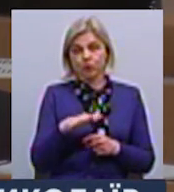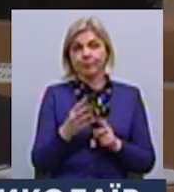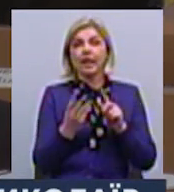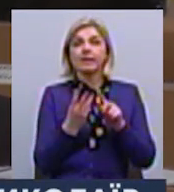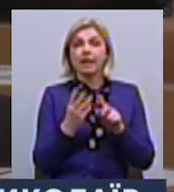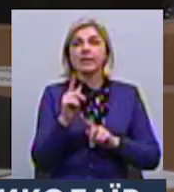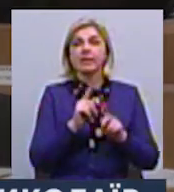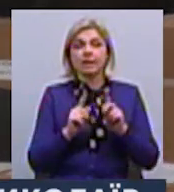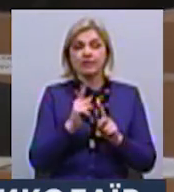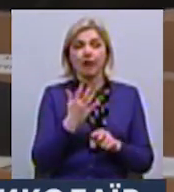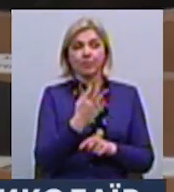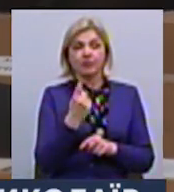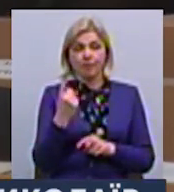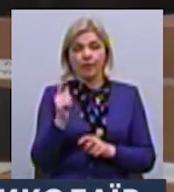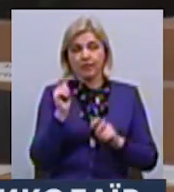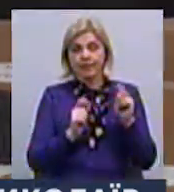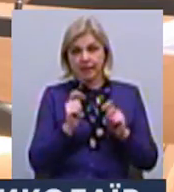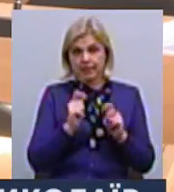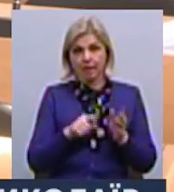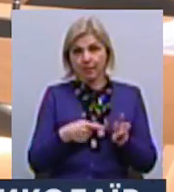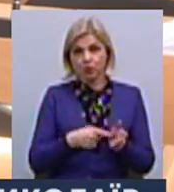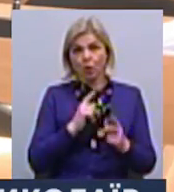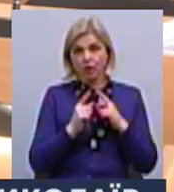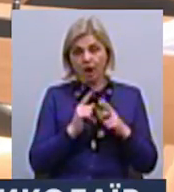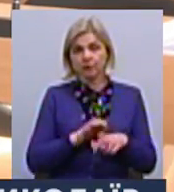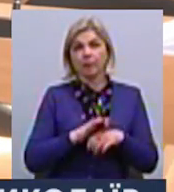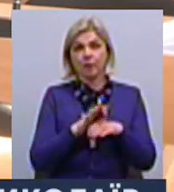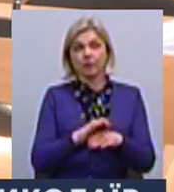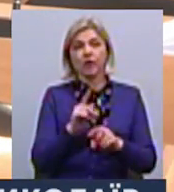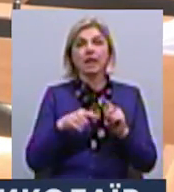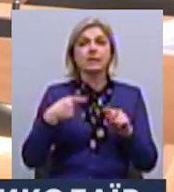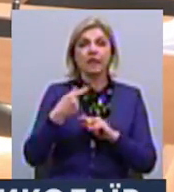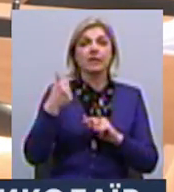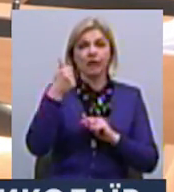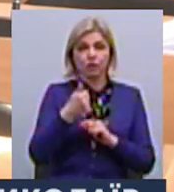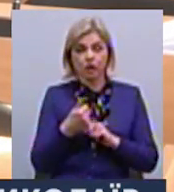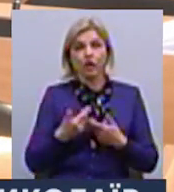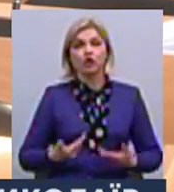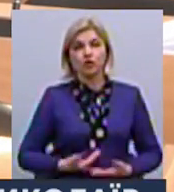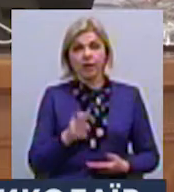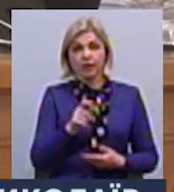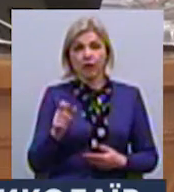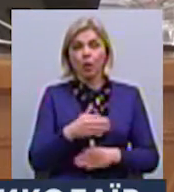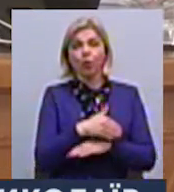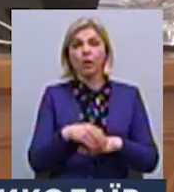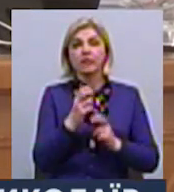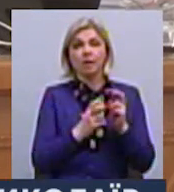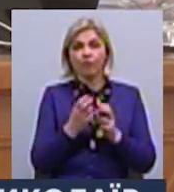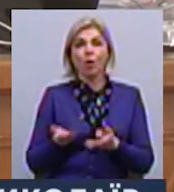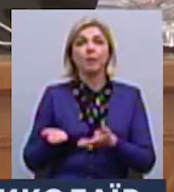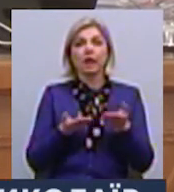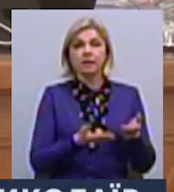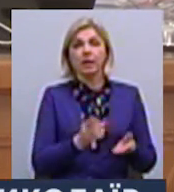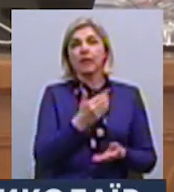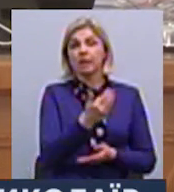засідання 51-ї чергової сесії міської ради відбудеться наступного тижня. Жителів вулиці Заводської запросили на неї,